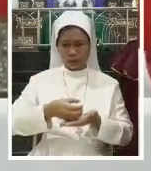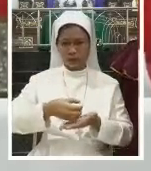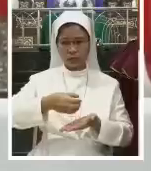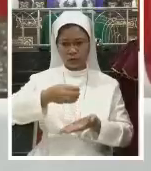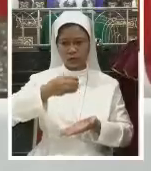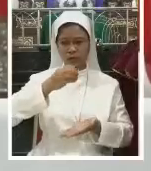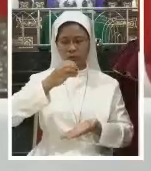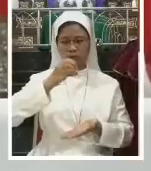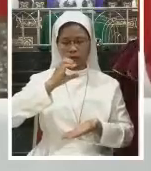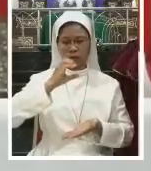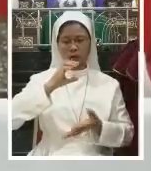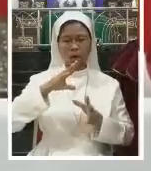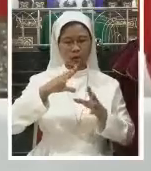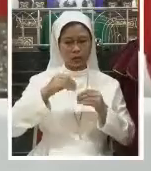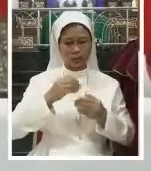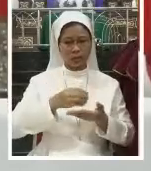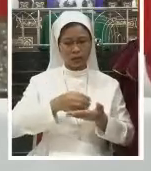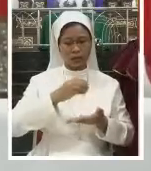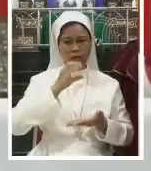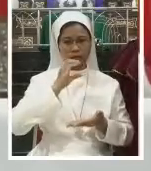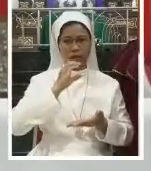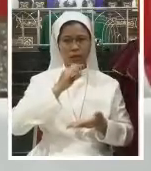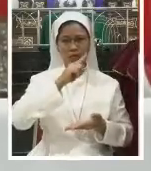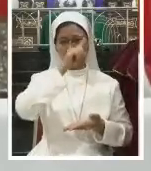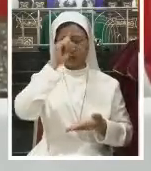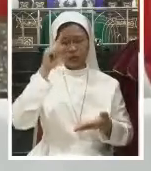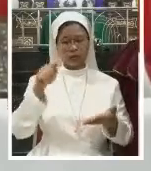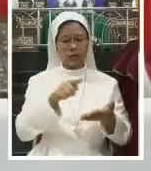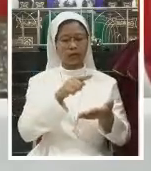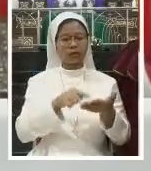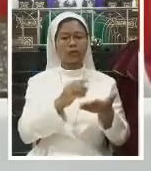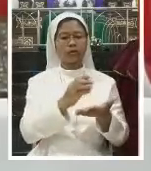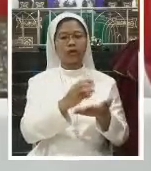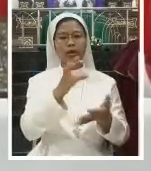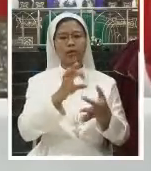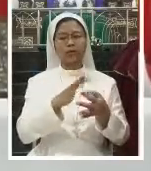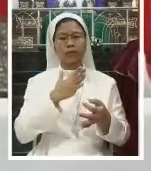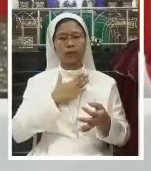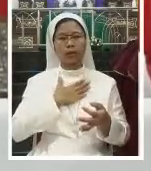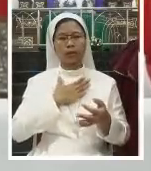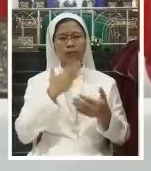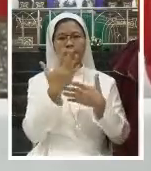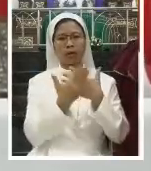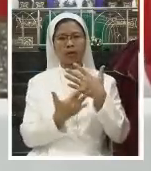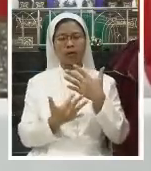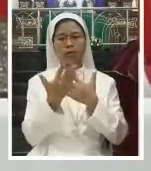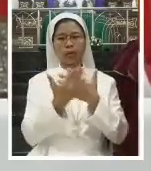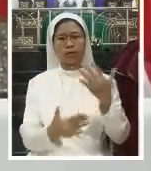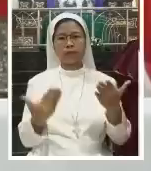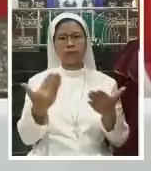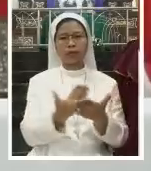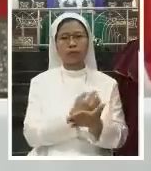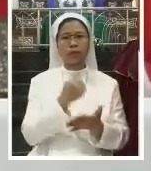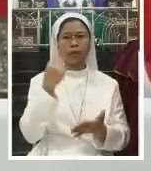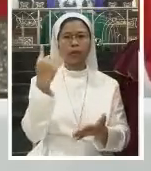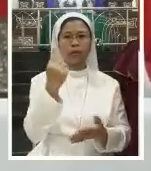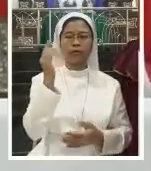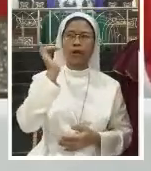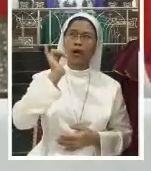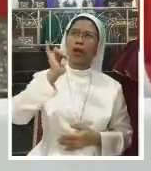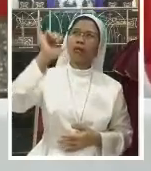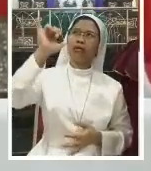asin mag-inom kaini, taini ang kalis kang sakuyang dugo, kan bago asin